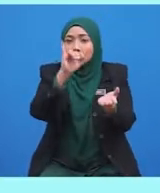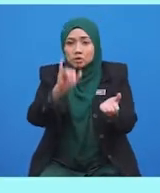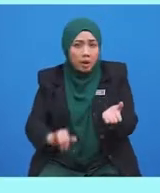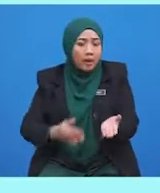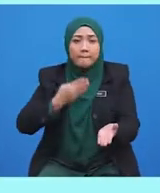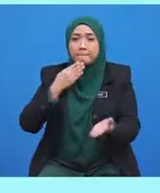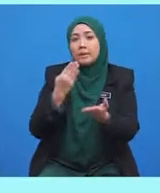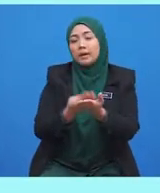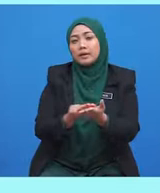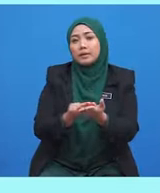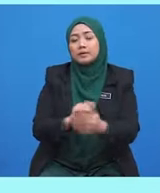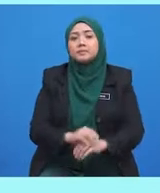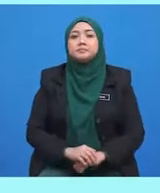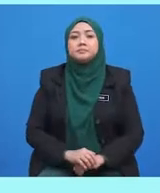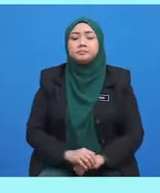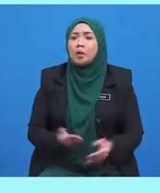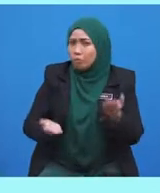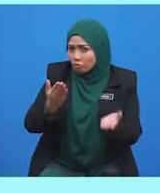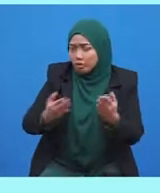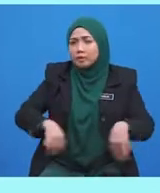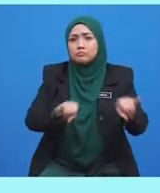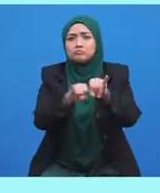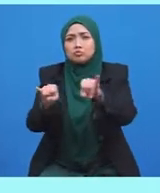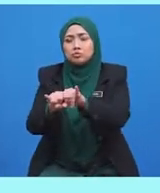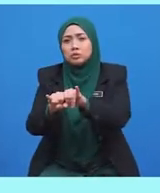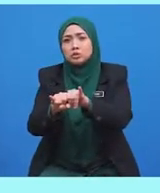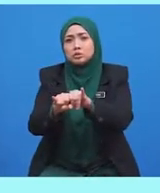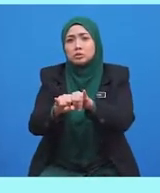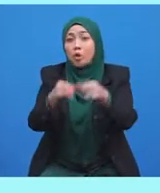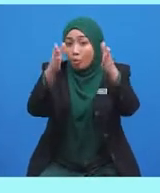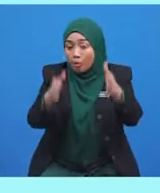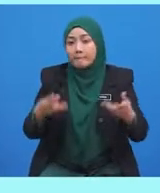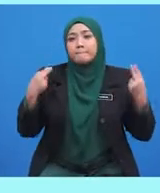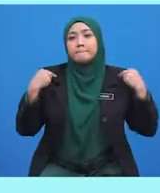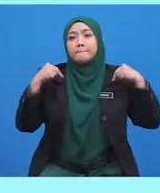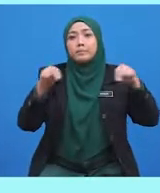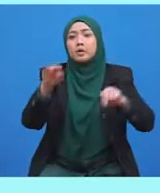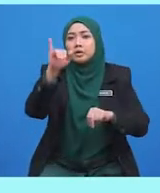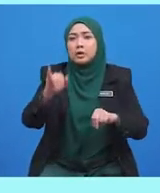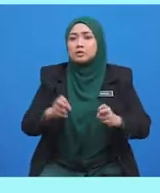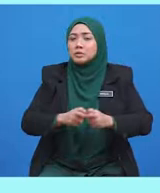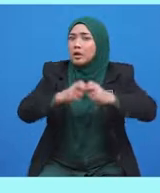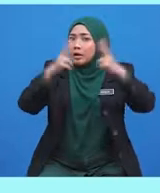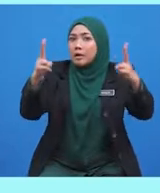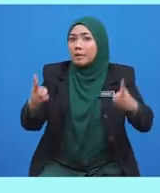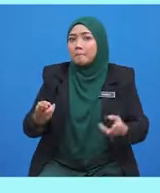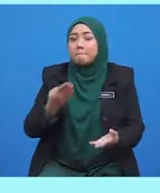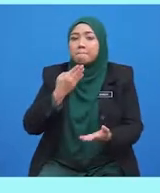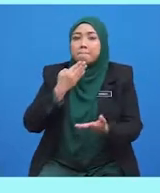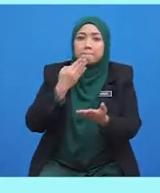terkemuka. Malah, mungkin juga seorang ahli perniagaan yang tersangat hebat.